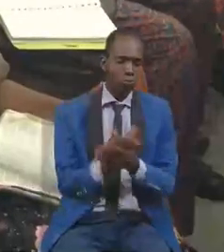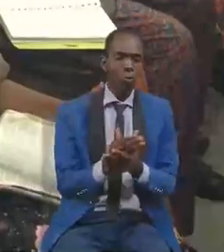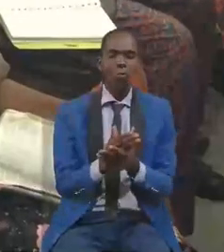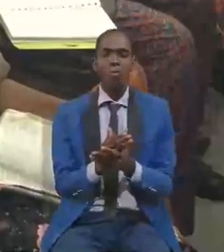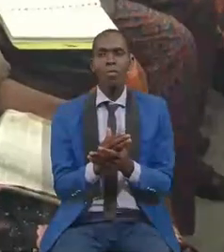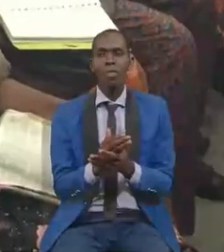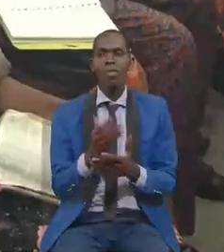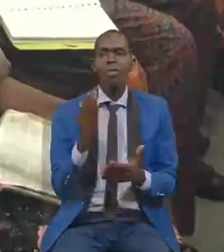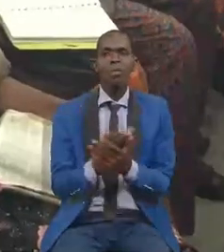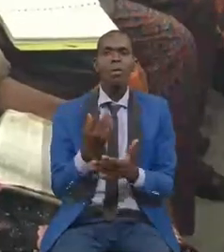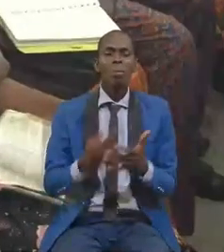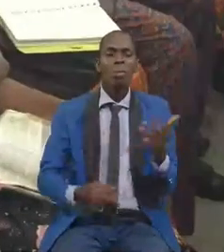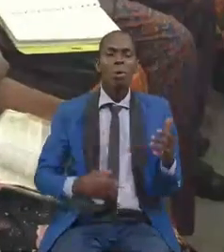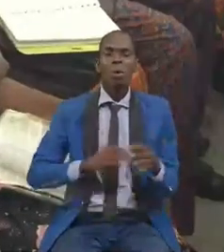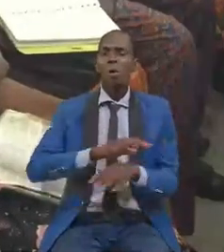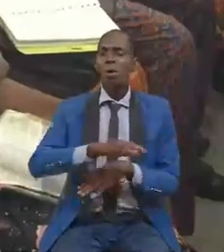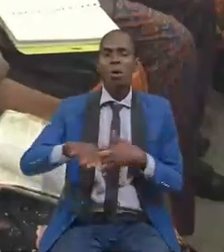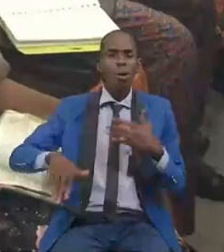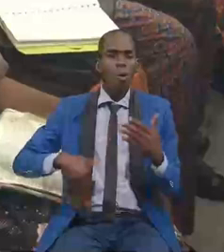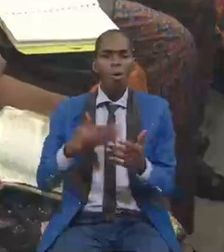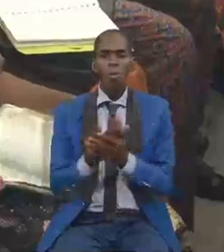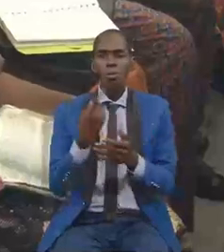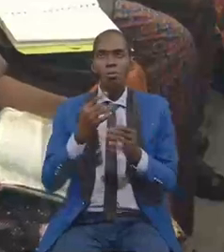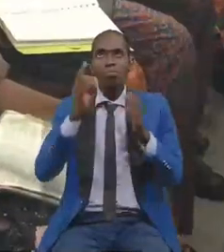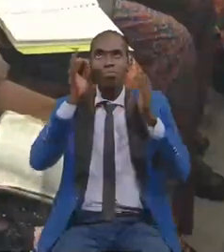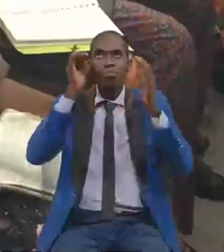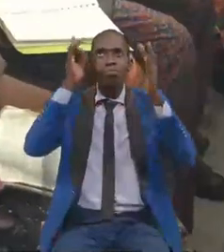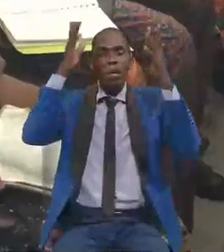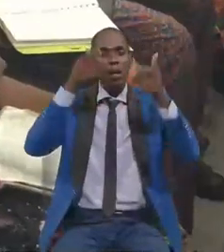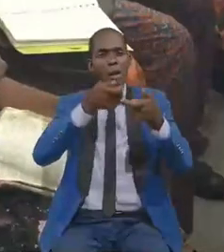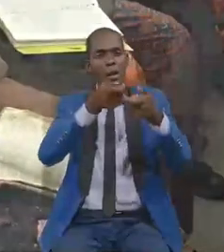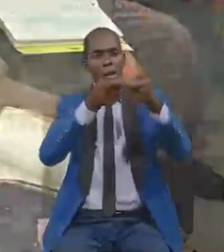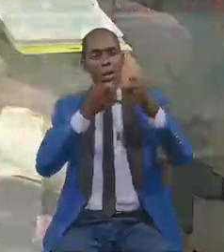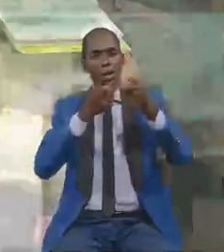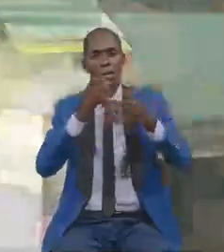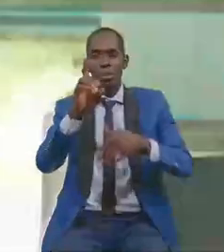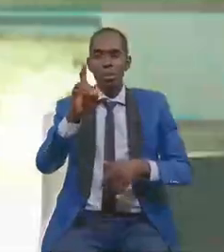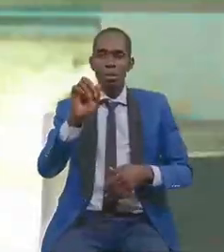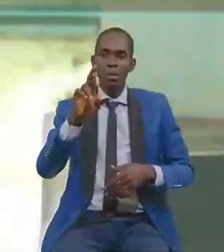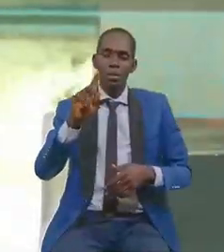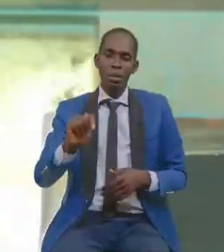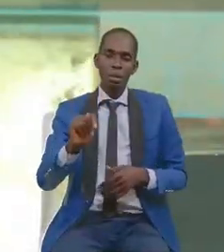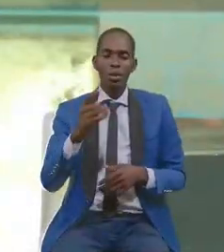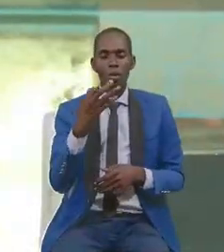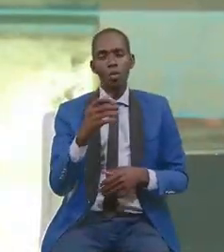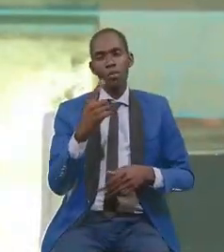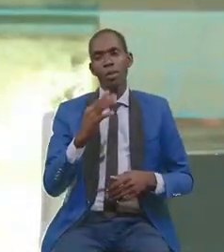voix. Tous les traits enflammés du malin. Vous pourrez éteindre tous les traits enflammés du malin.